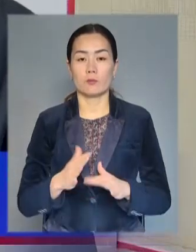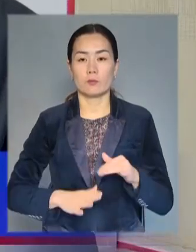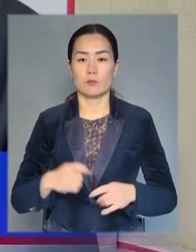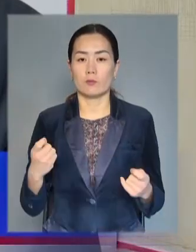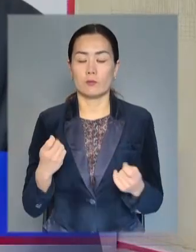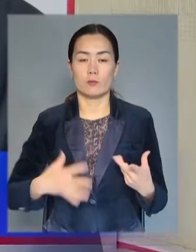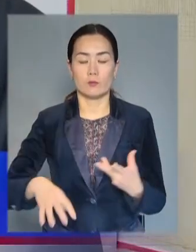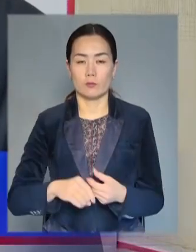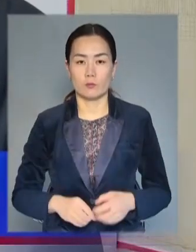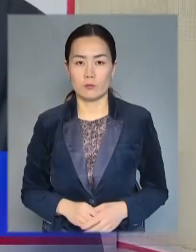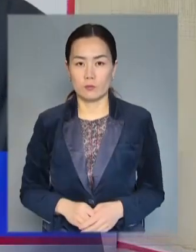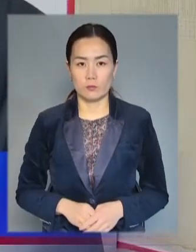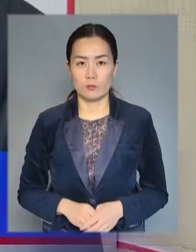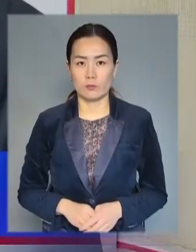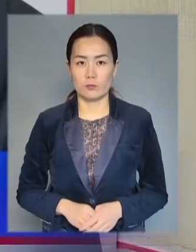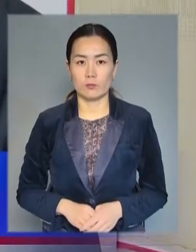малдарын